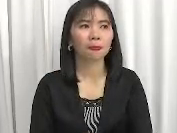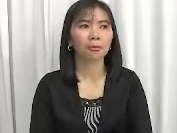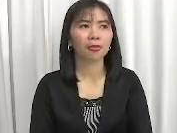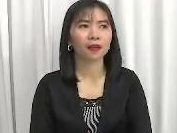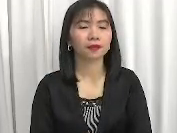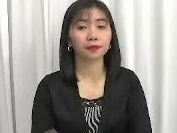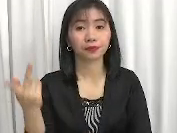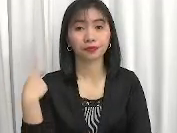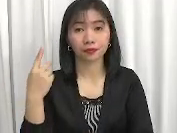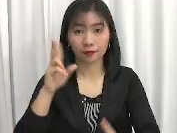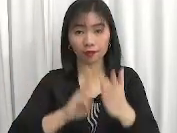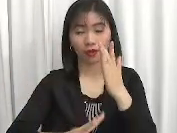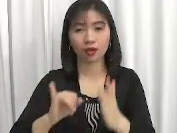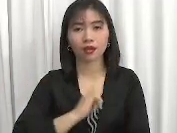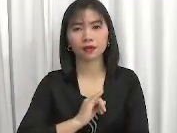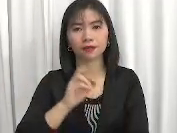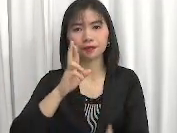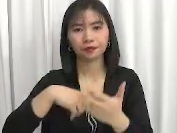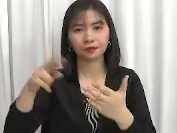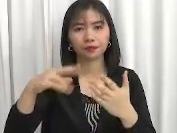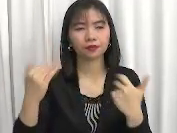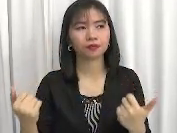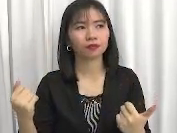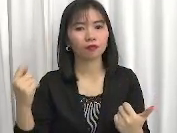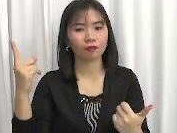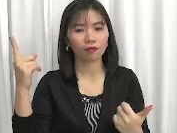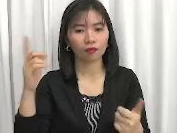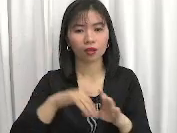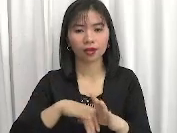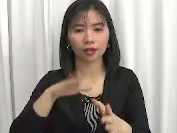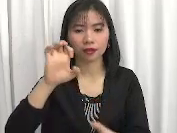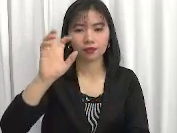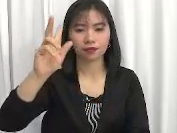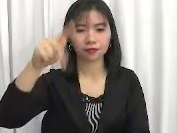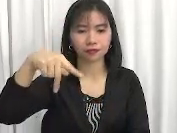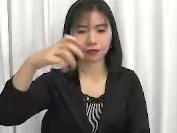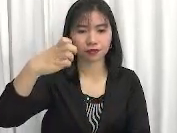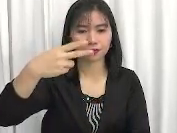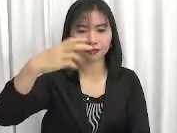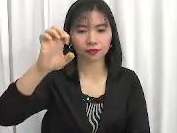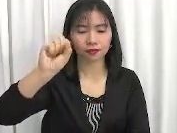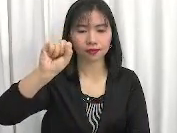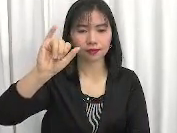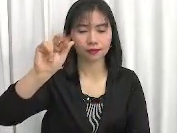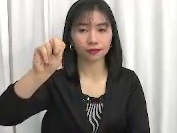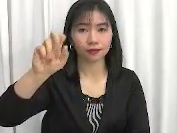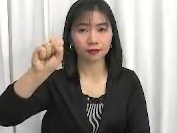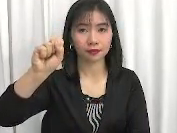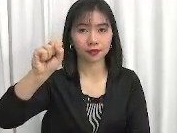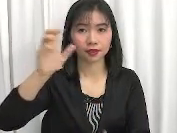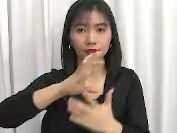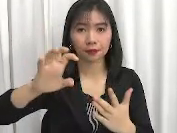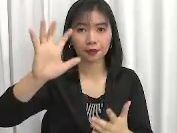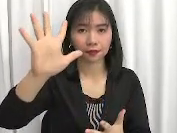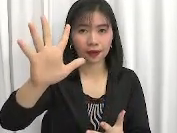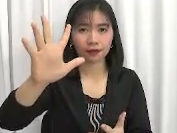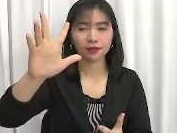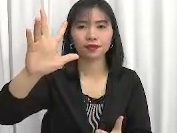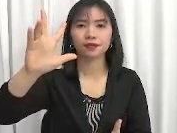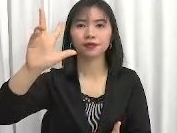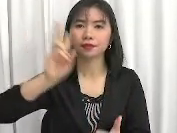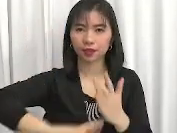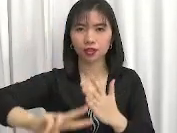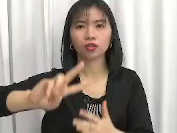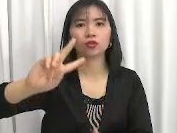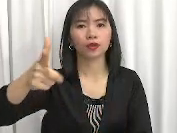akong talatang babasahin dito. Ang sabi dito sa Ephesians chapter 5 in verse 25, sabi